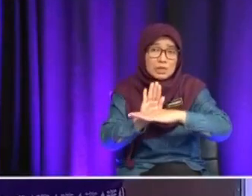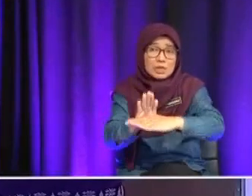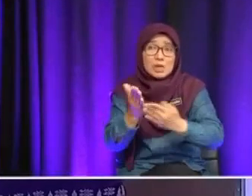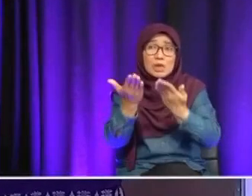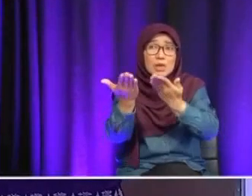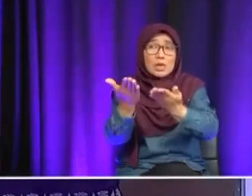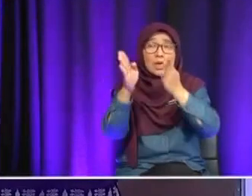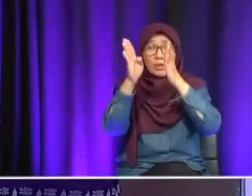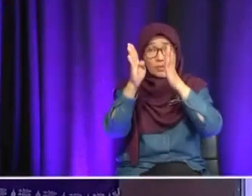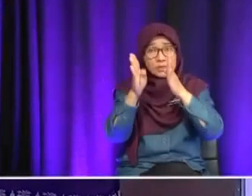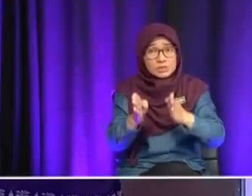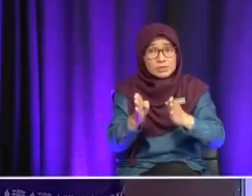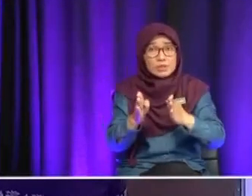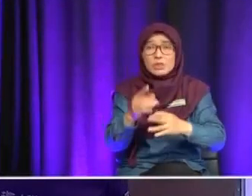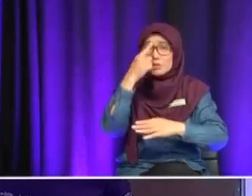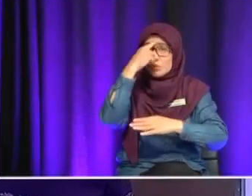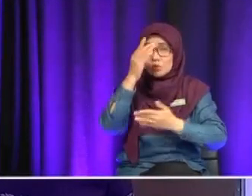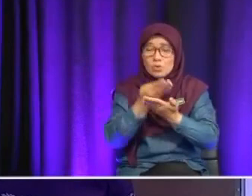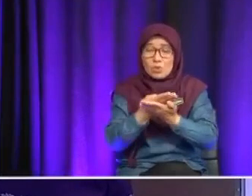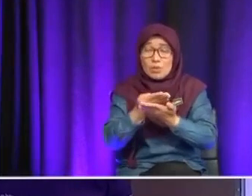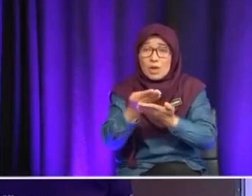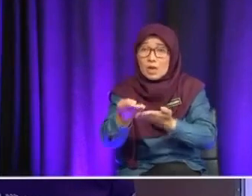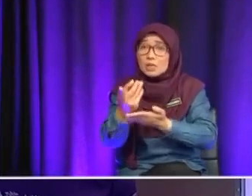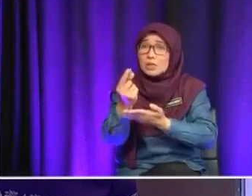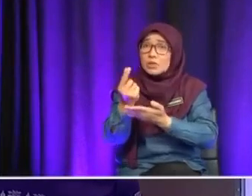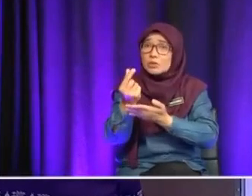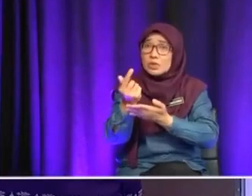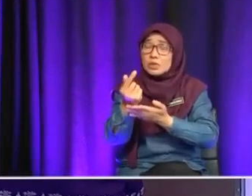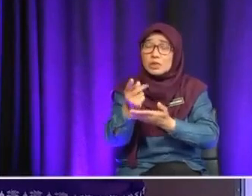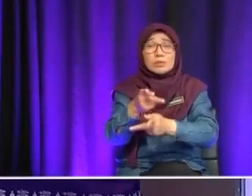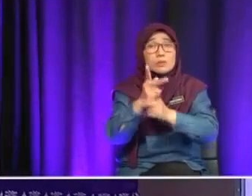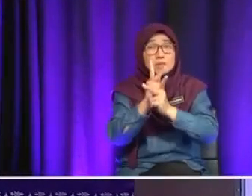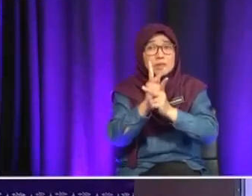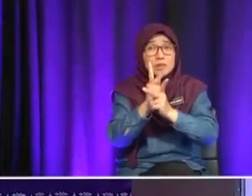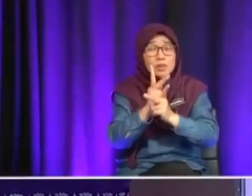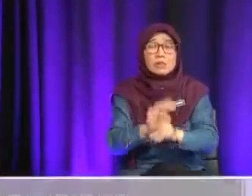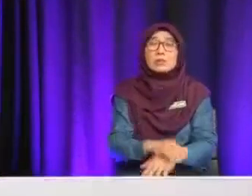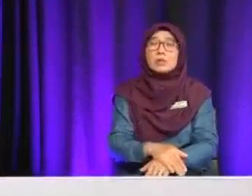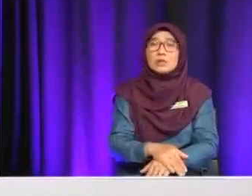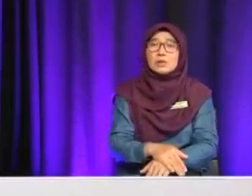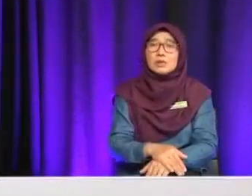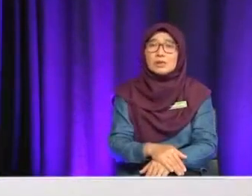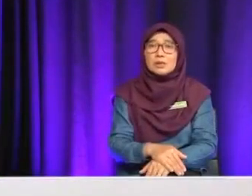hutang tersebut. Jadi murid-murid boleh faham ke? Kalau boleh faham, tunjuk bagus.